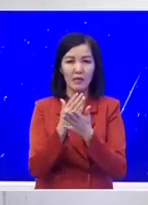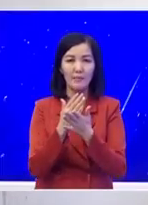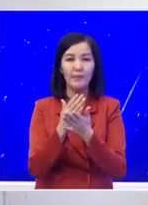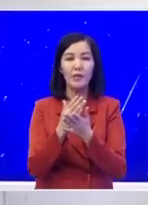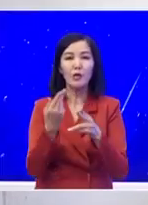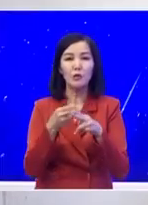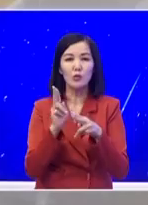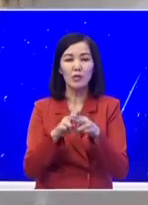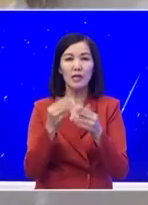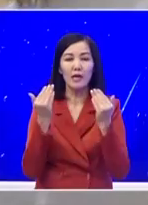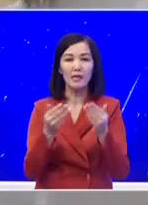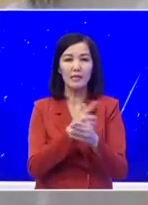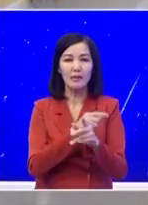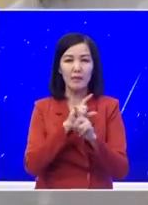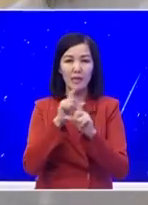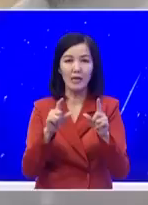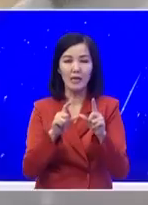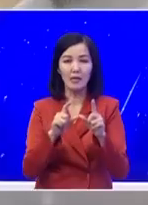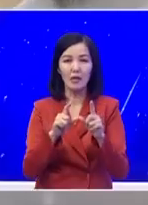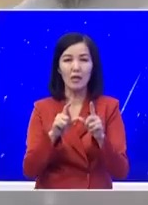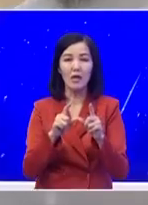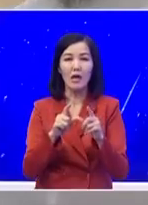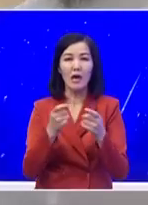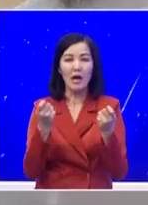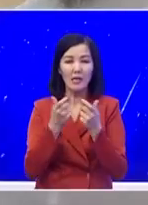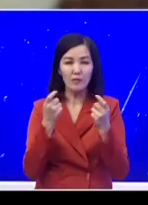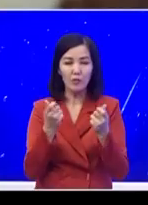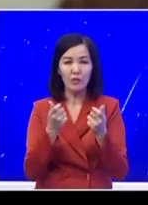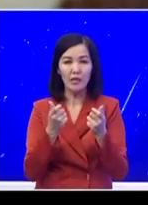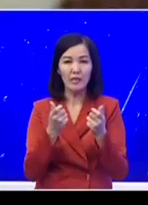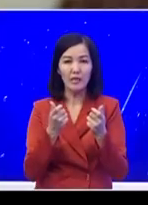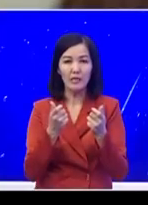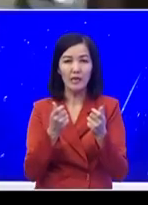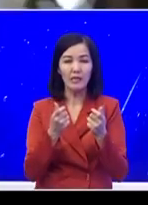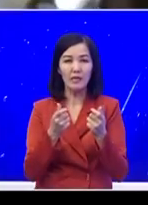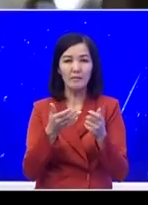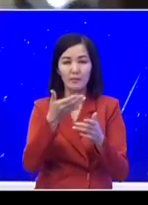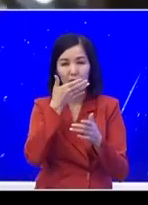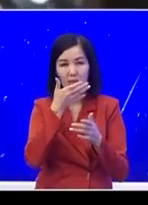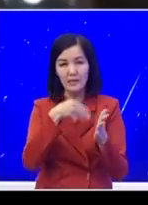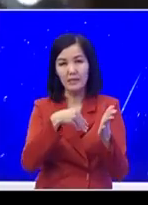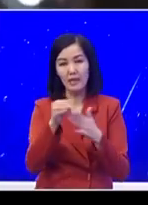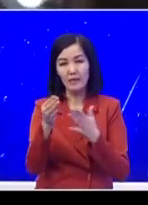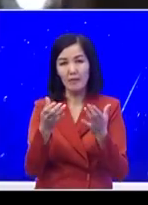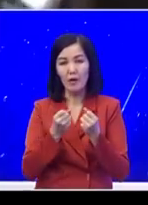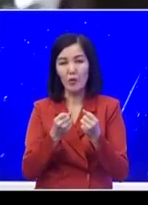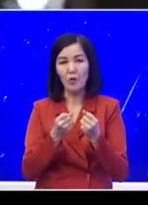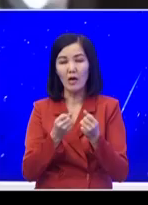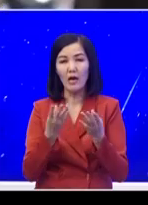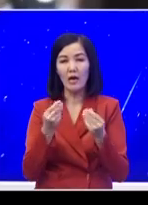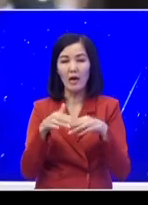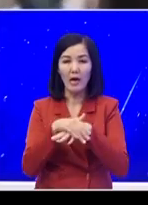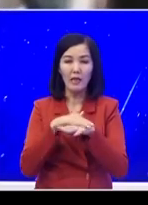аймақ волонтері. Сондай-ақ ол емханаларға санаулы болса да оттегі концентраторларын сатып алуға елді